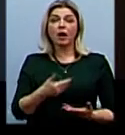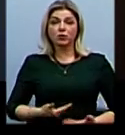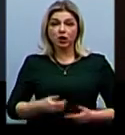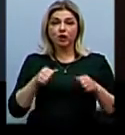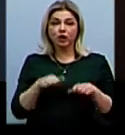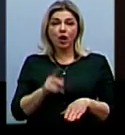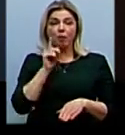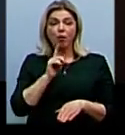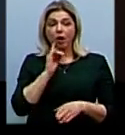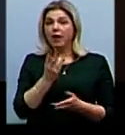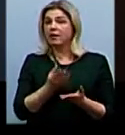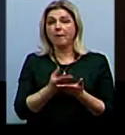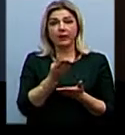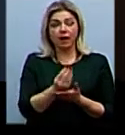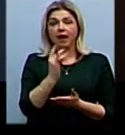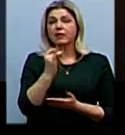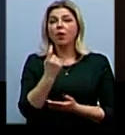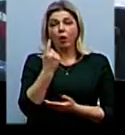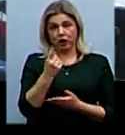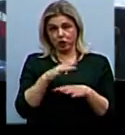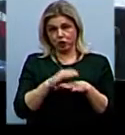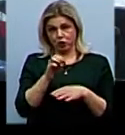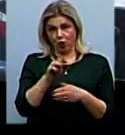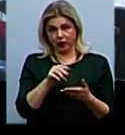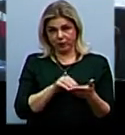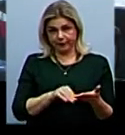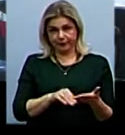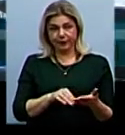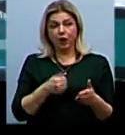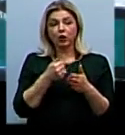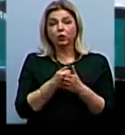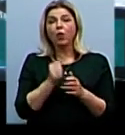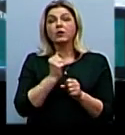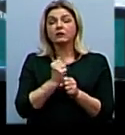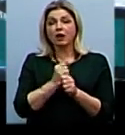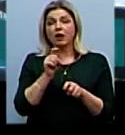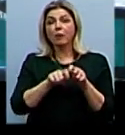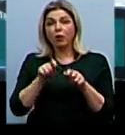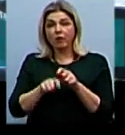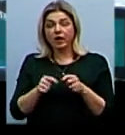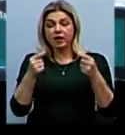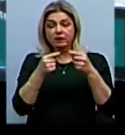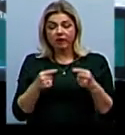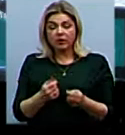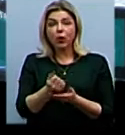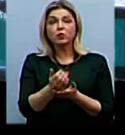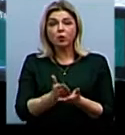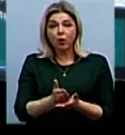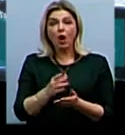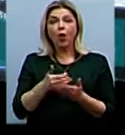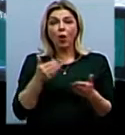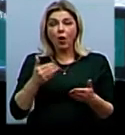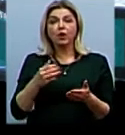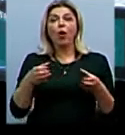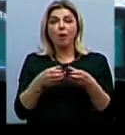вирішили поки що не сплачувати жодний рахунок. До проведення перерахунку, звіряння наданих послуг від компанії «Місто